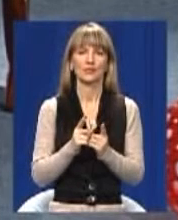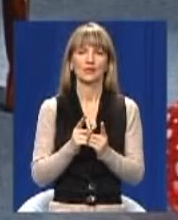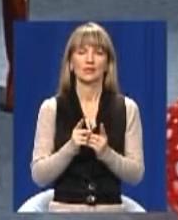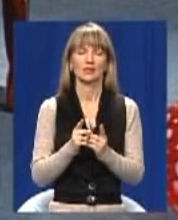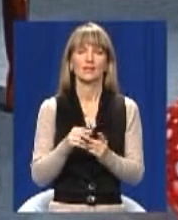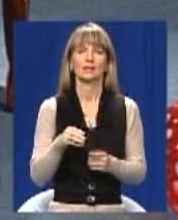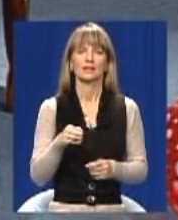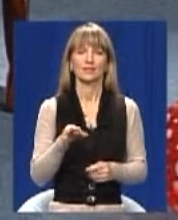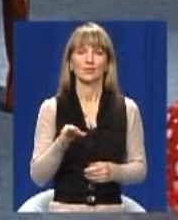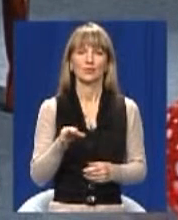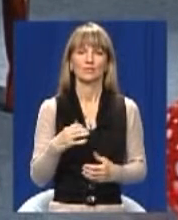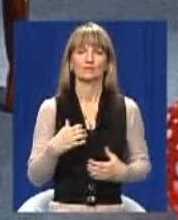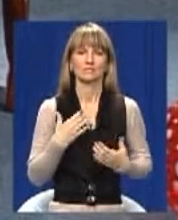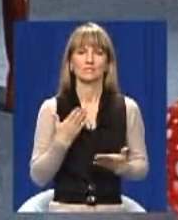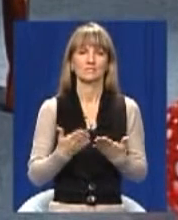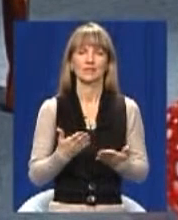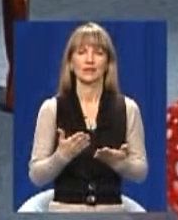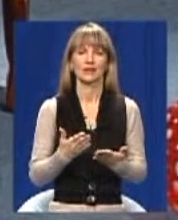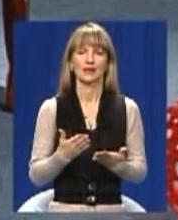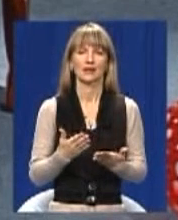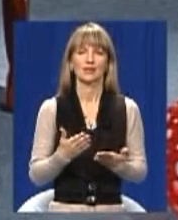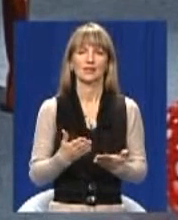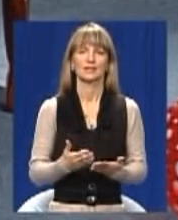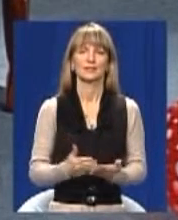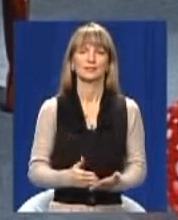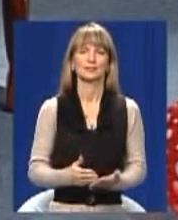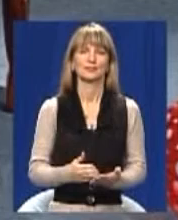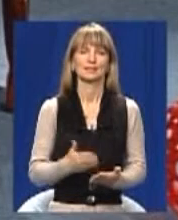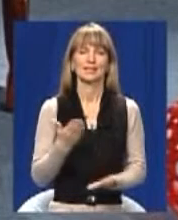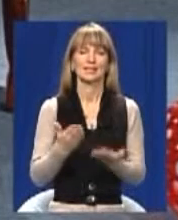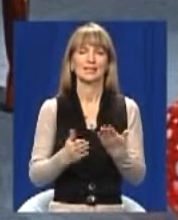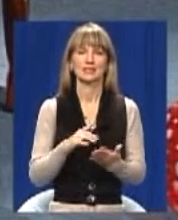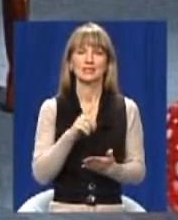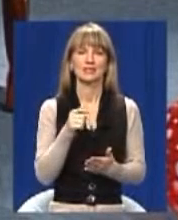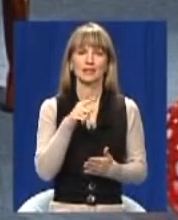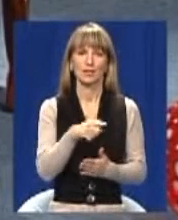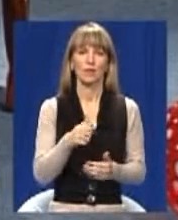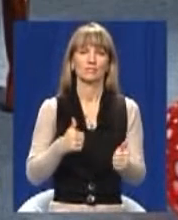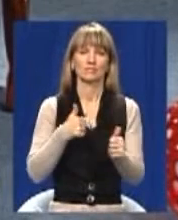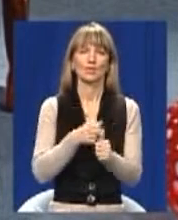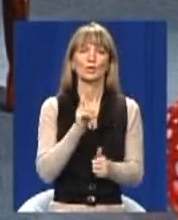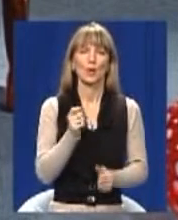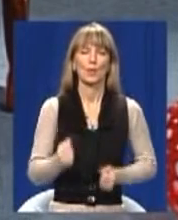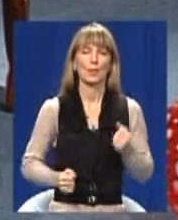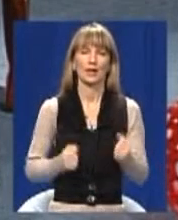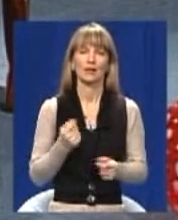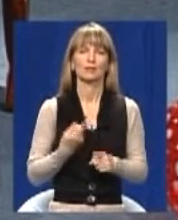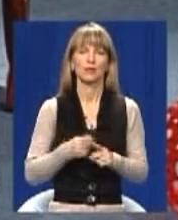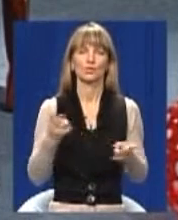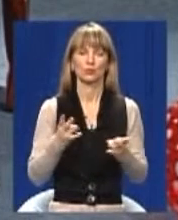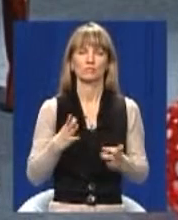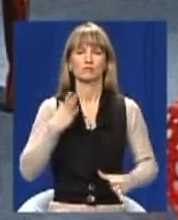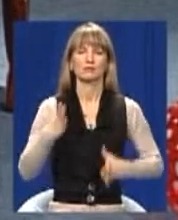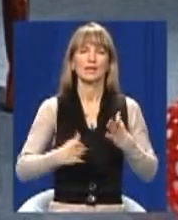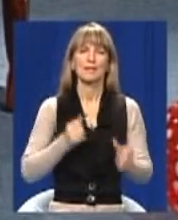за мною, то трошки. Тому що я бігати не вмію. Що за тобою? Ти боїшся, щоб за тобою хтось бігав? Тож тренуй свою